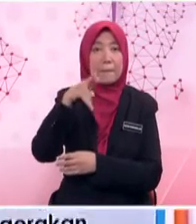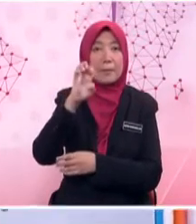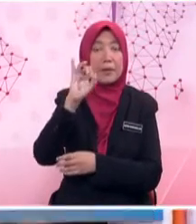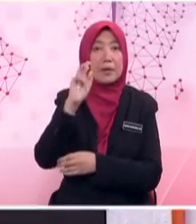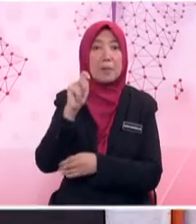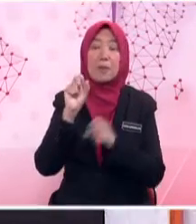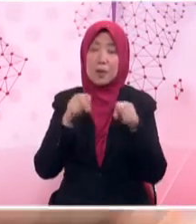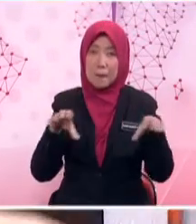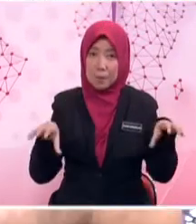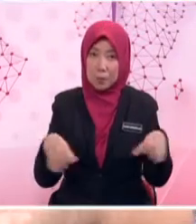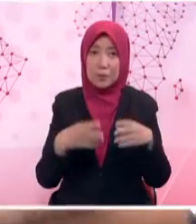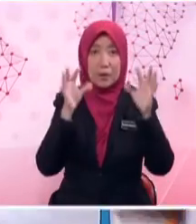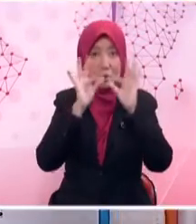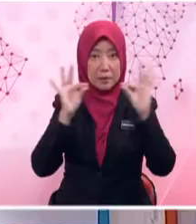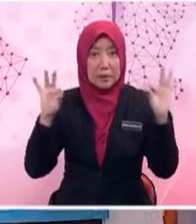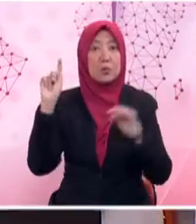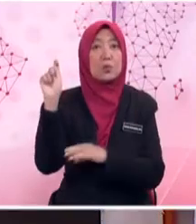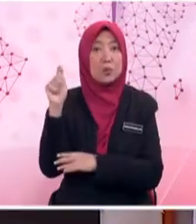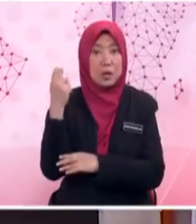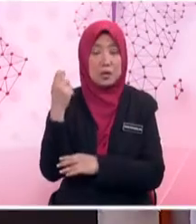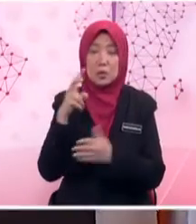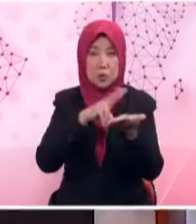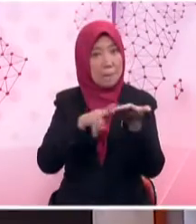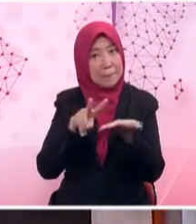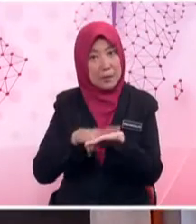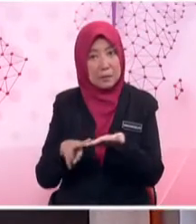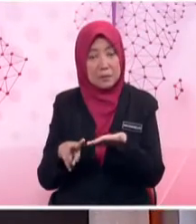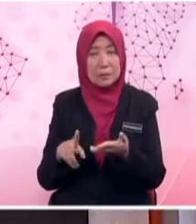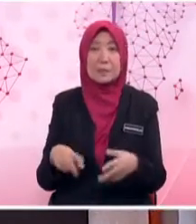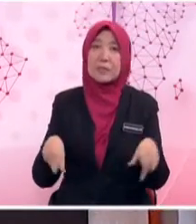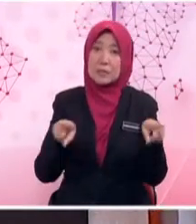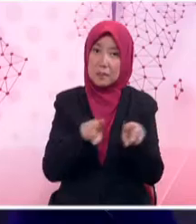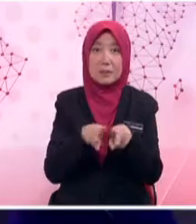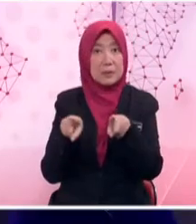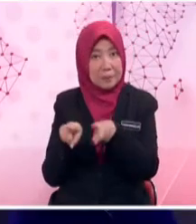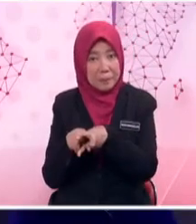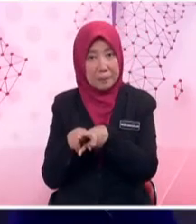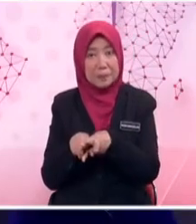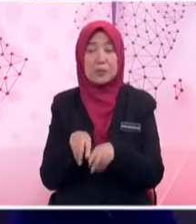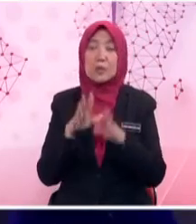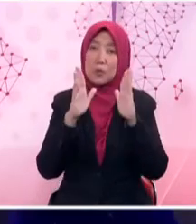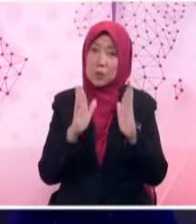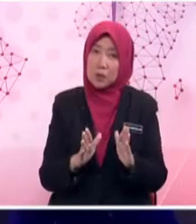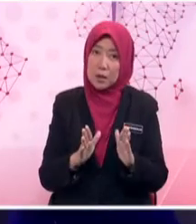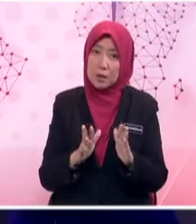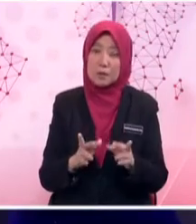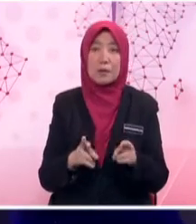Okey. So, kita baca bersama-sama, ya. Boleh. Orang ramai perlu